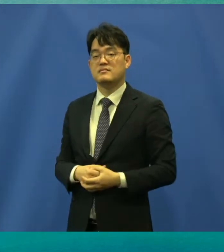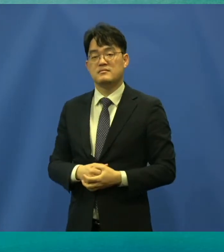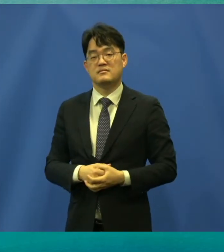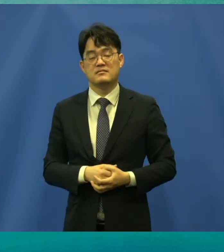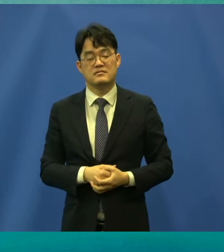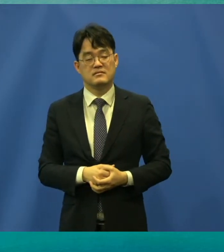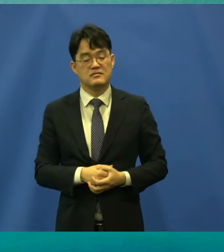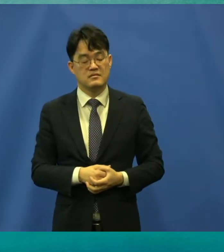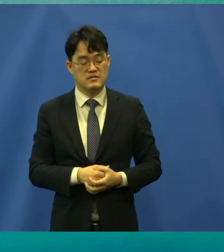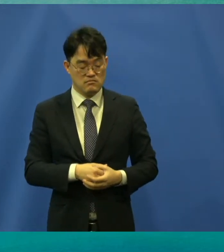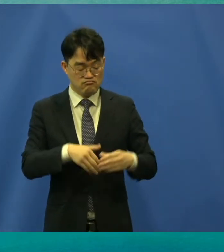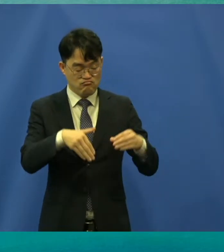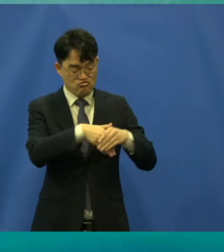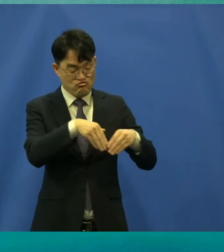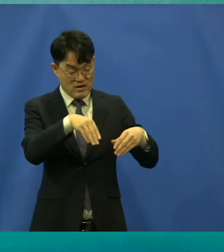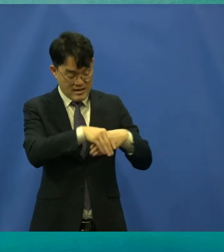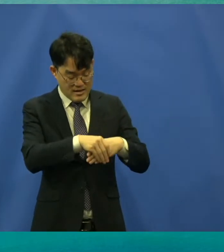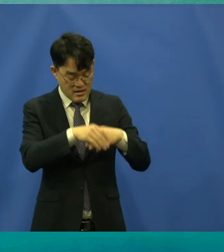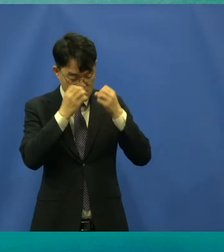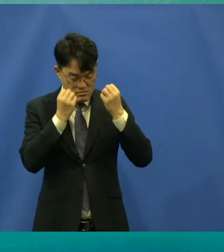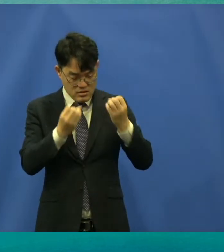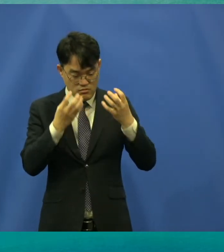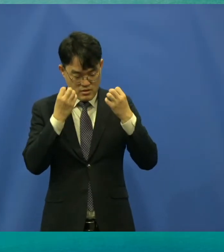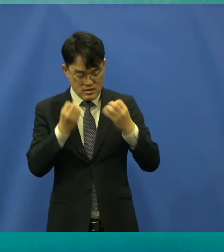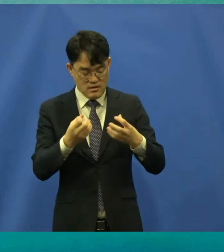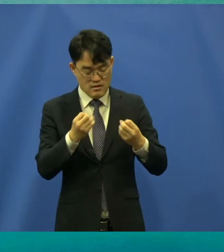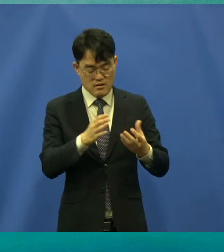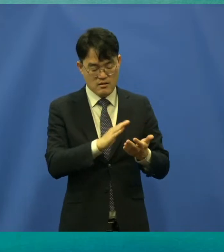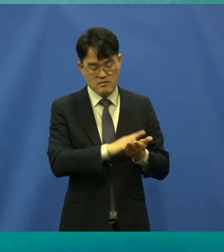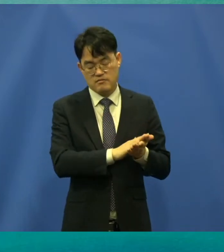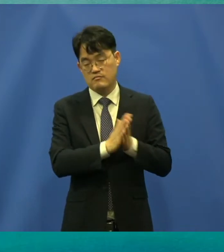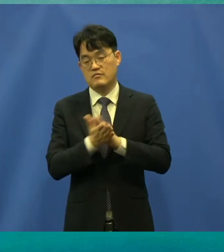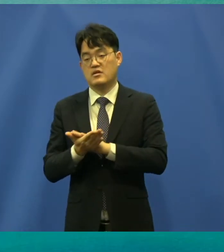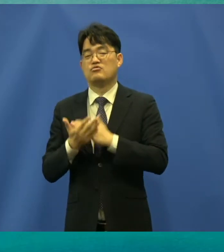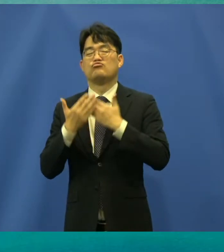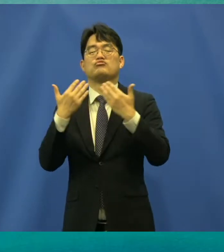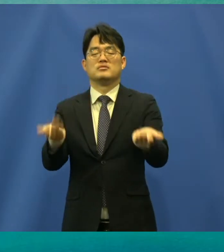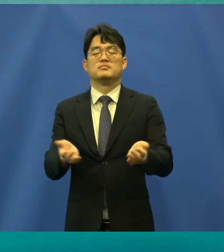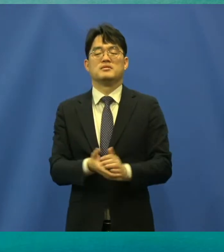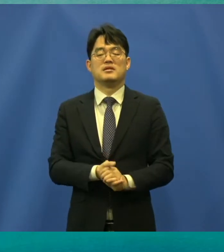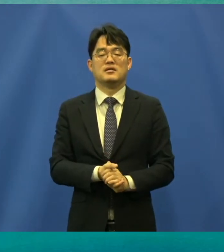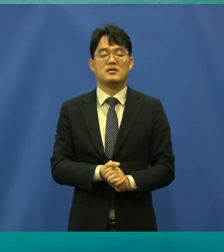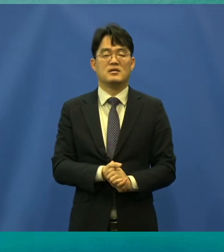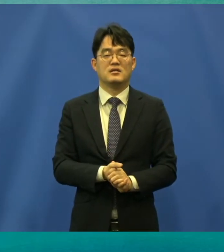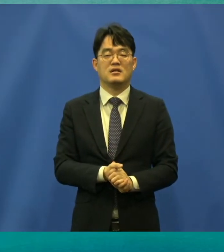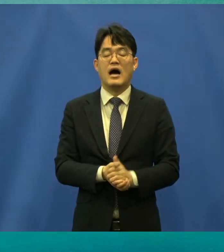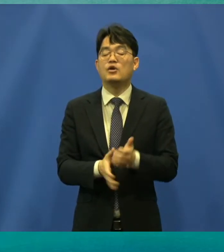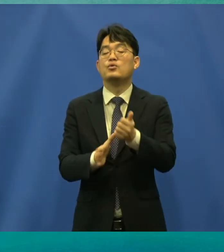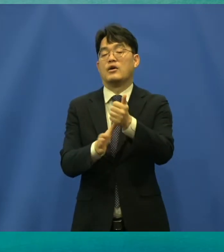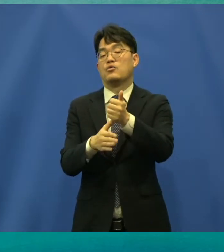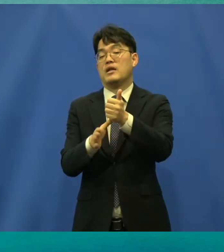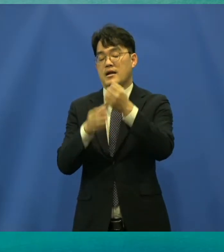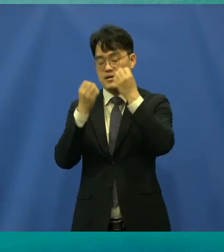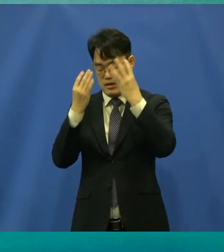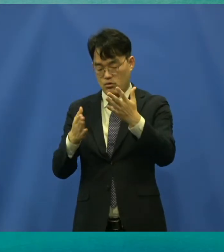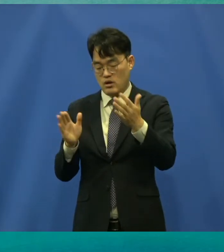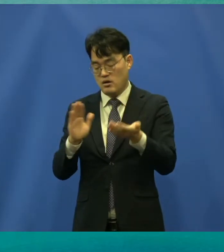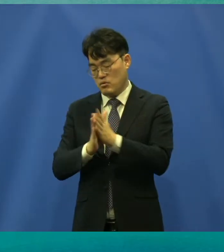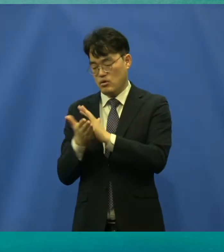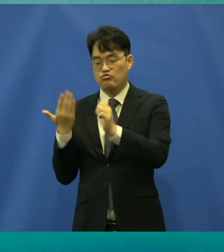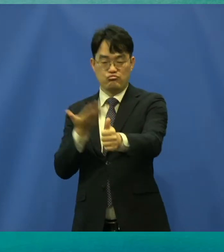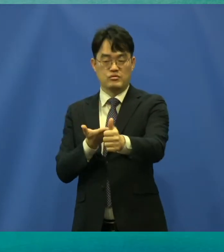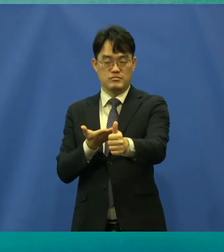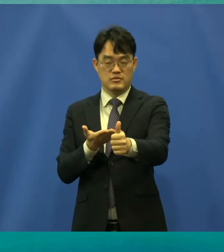새롭게 시작하게 하셨습니다. 요나는 이전과는 다르죠. 요 물고기 뱃속의 경험을 통해 깨달은 게 많았을 거예요.